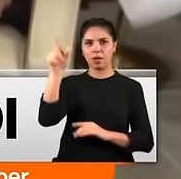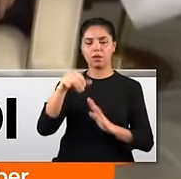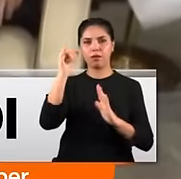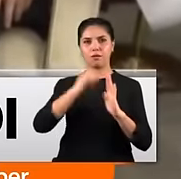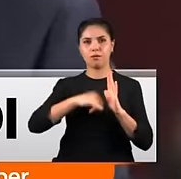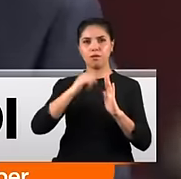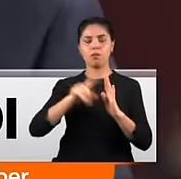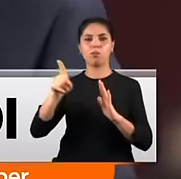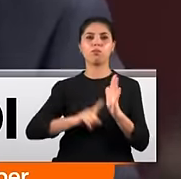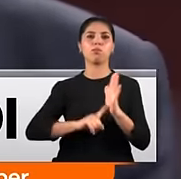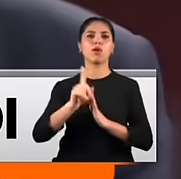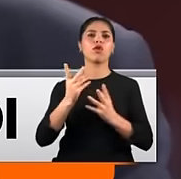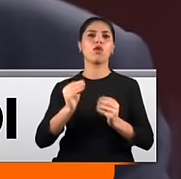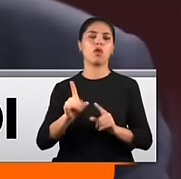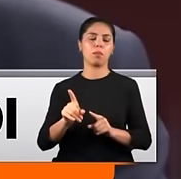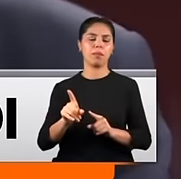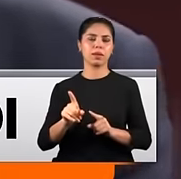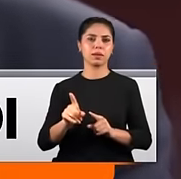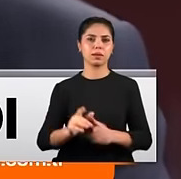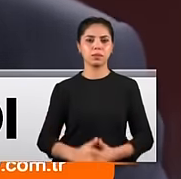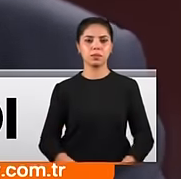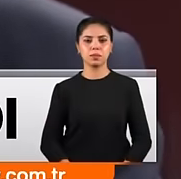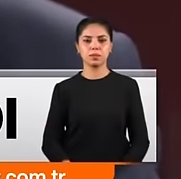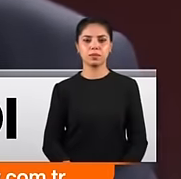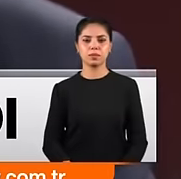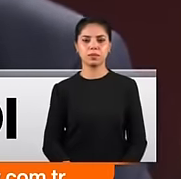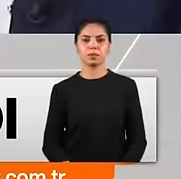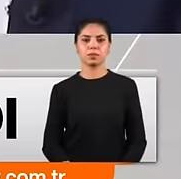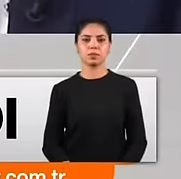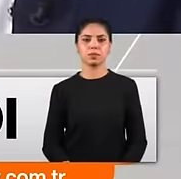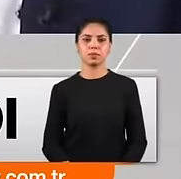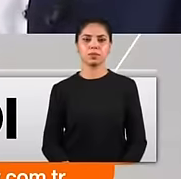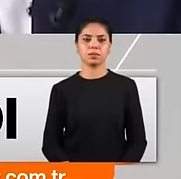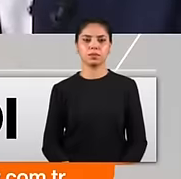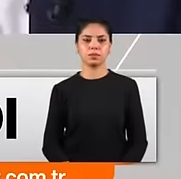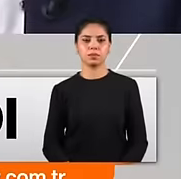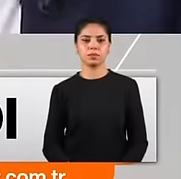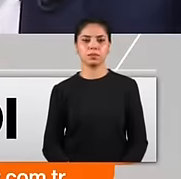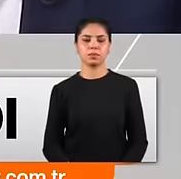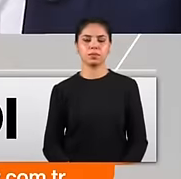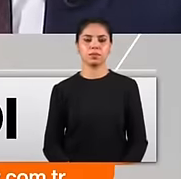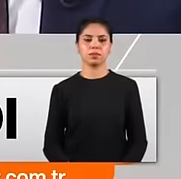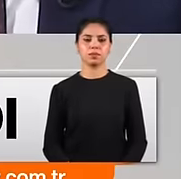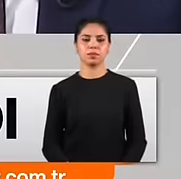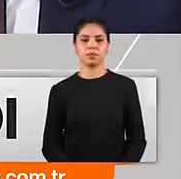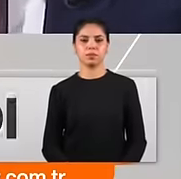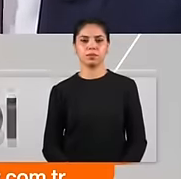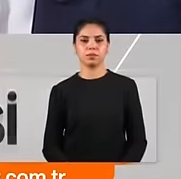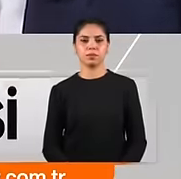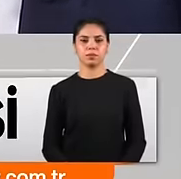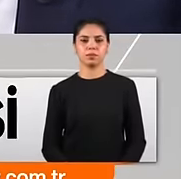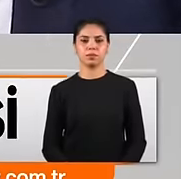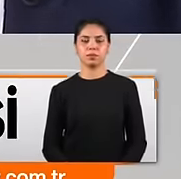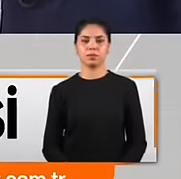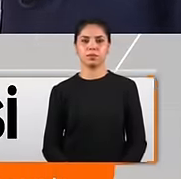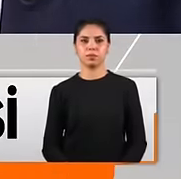henüz geçemedi. İzmirliler sadece bir hizmet performansına oy vermezler. İzmir'de Tunç Bey seçildiğinden ileride değilse aday olmayacak demek. Şüphesiz